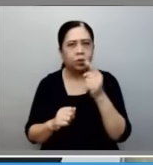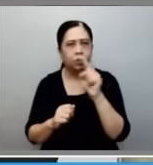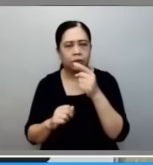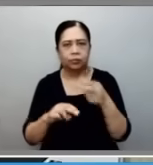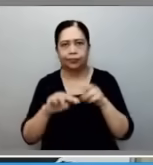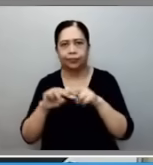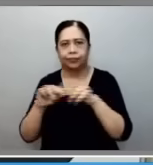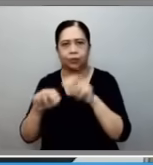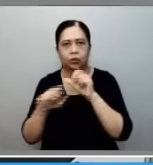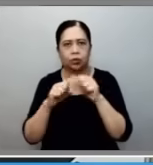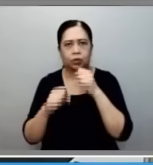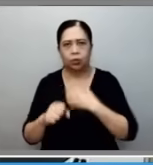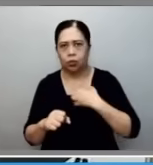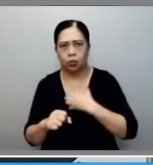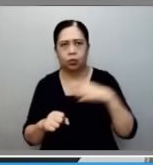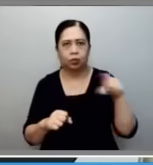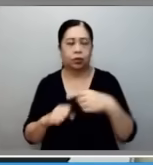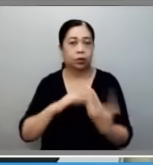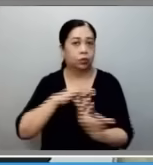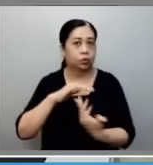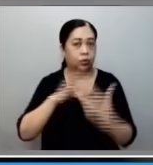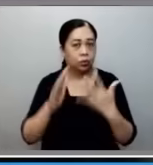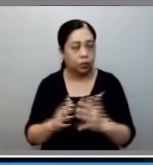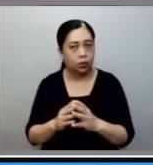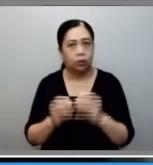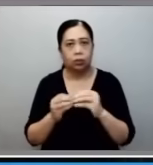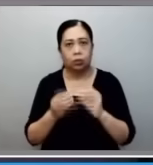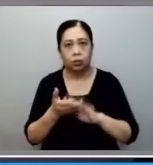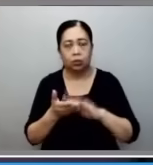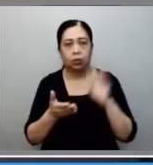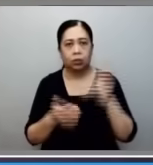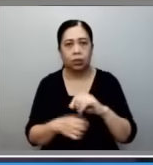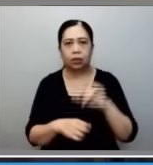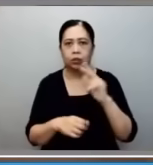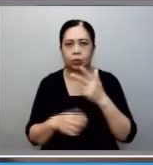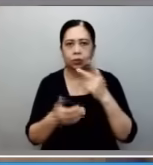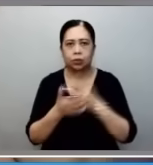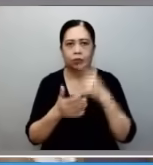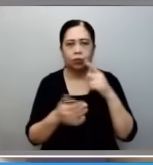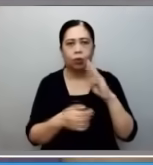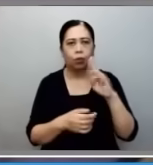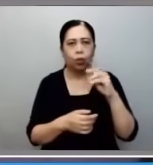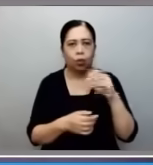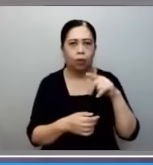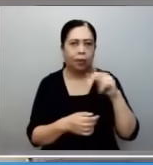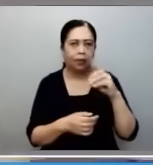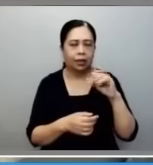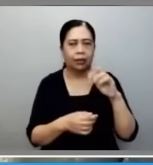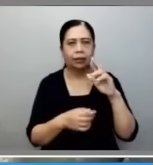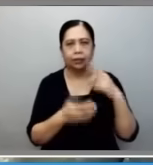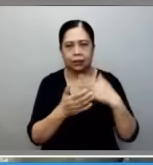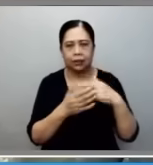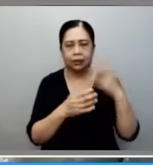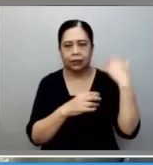para hindi rin mabigat sa kanyang mga suki. Pinakamahal na niyang itinaas ay 3 piso para sa buko pandan rice na dating 52 pesos.